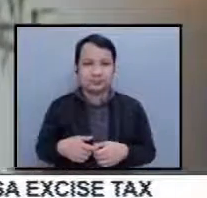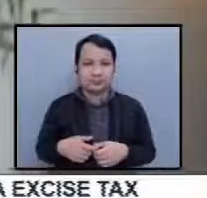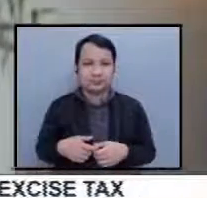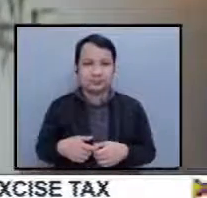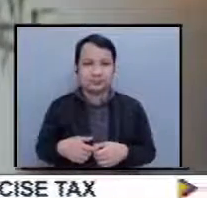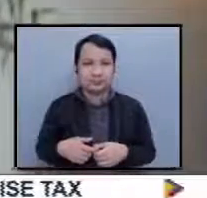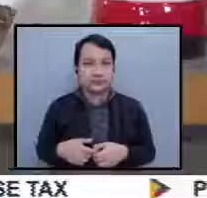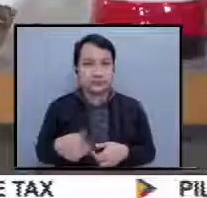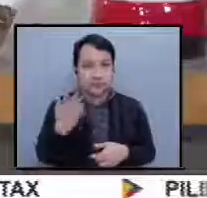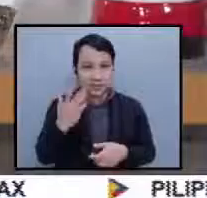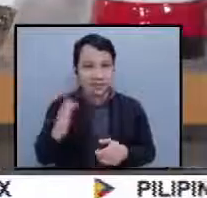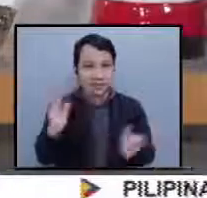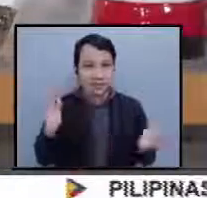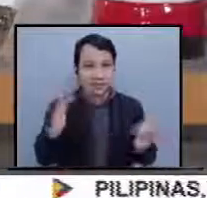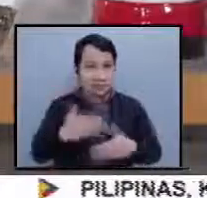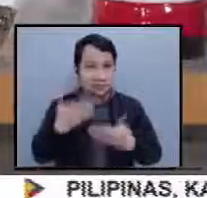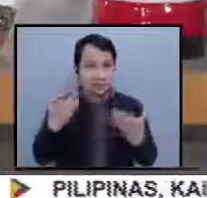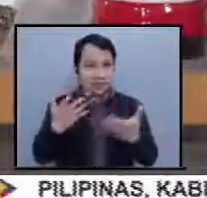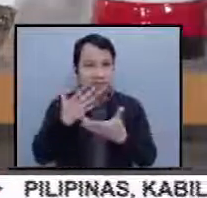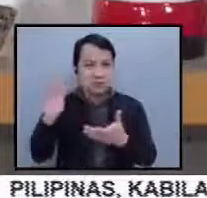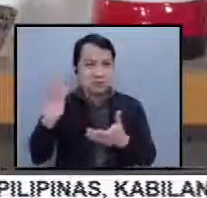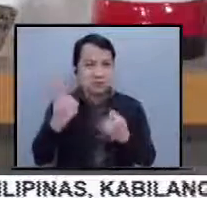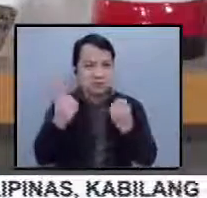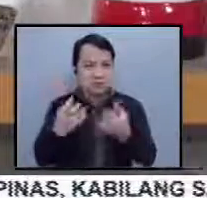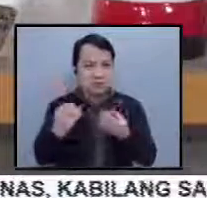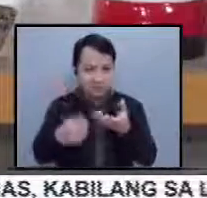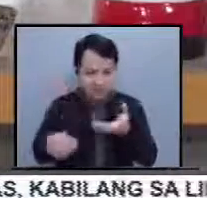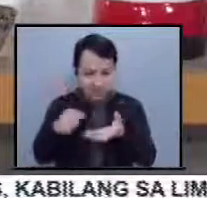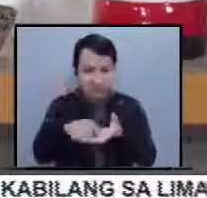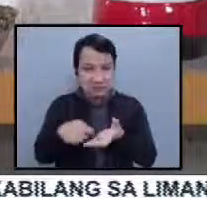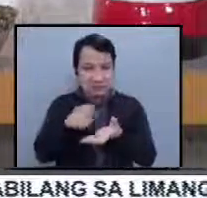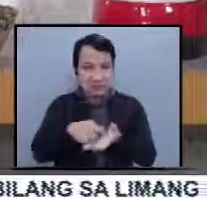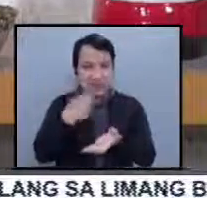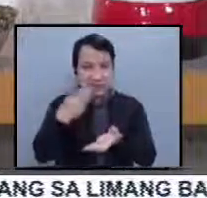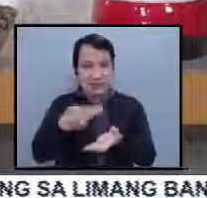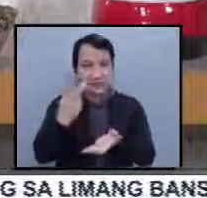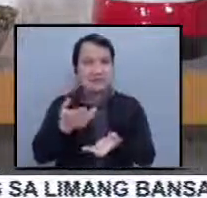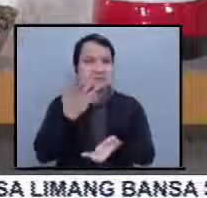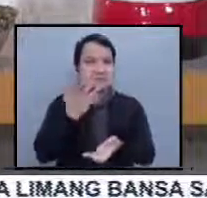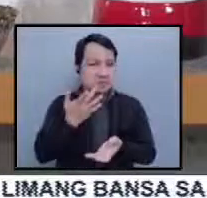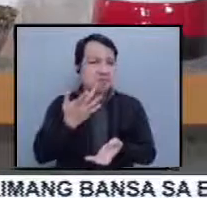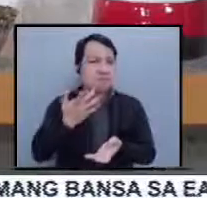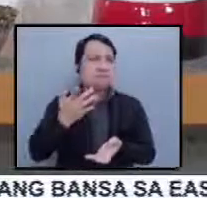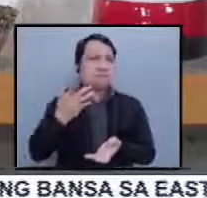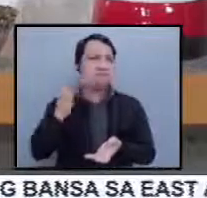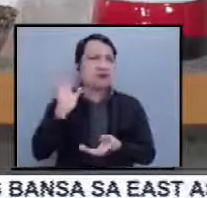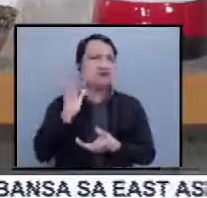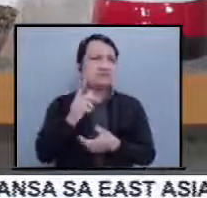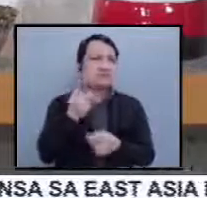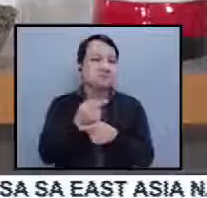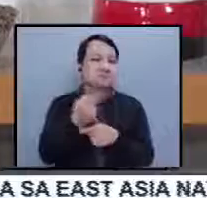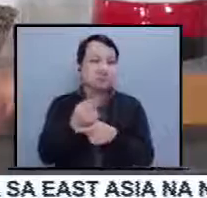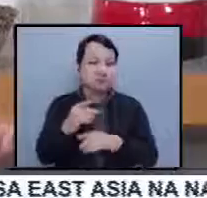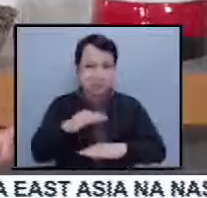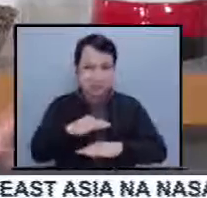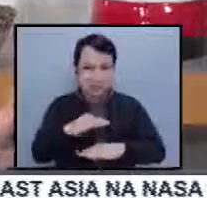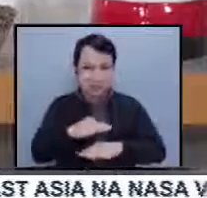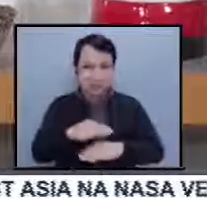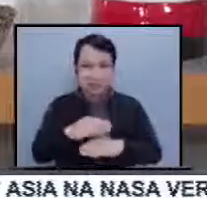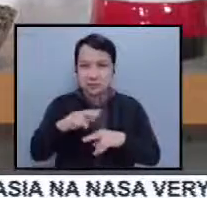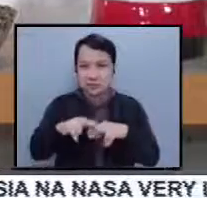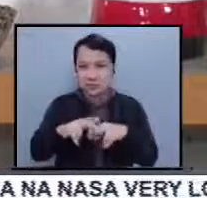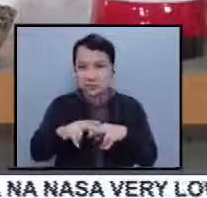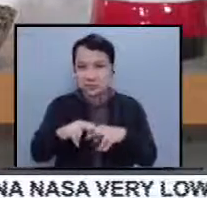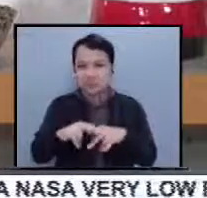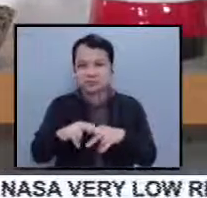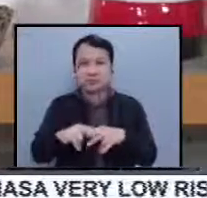Panalo. Ito talaga yung mga ulam na mapapadami ka ng kanin. Ang sarap-sarap. Tamang-tama lang talaga yung alat. And at the same time,